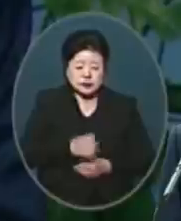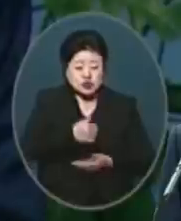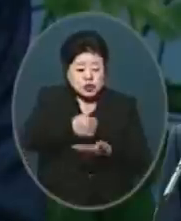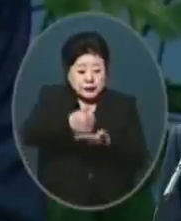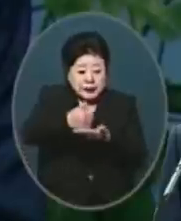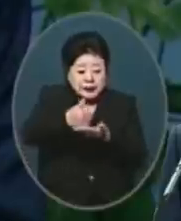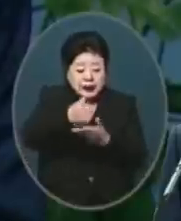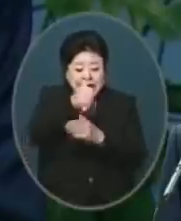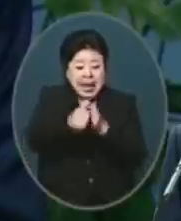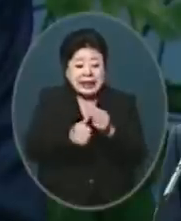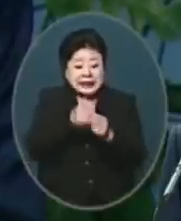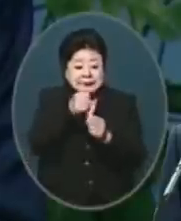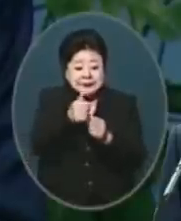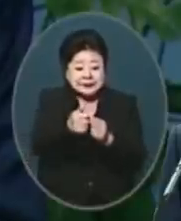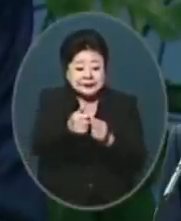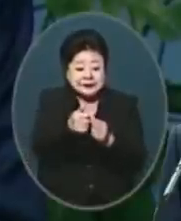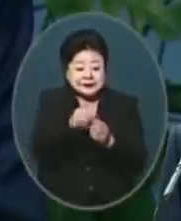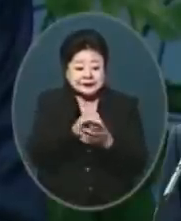주님이 하나님